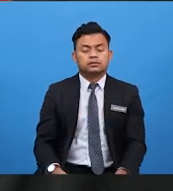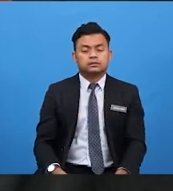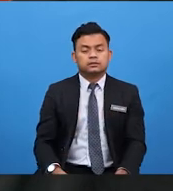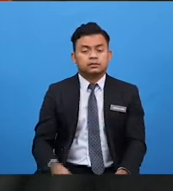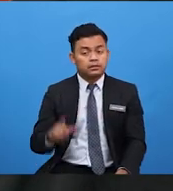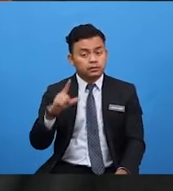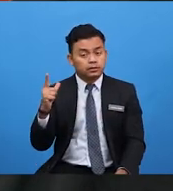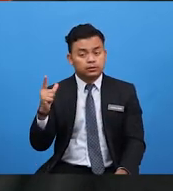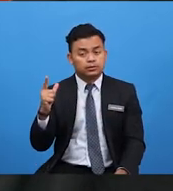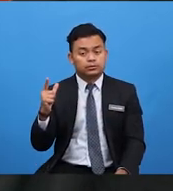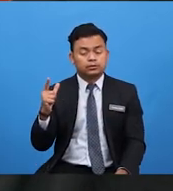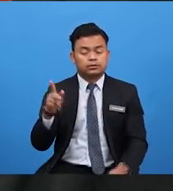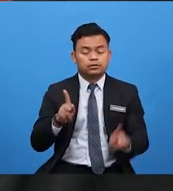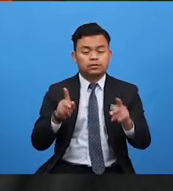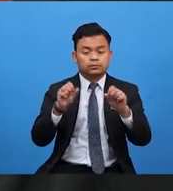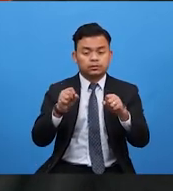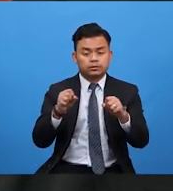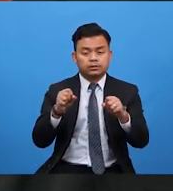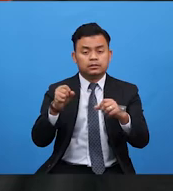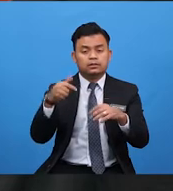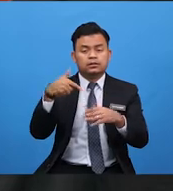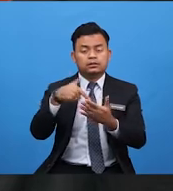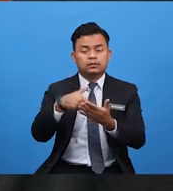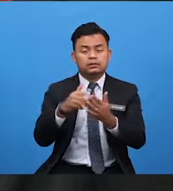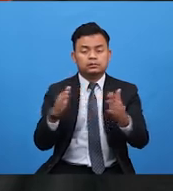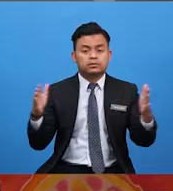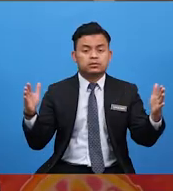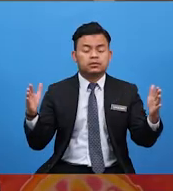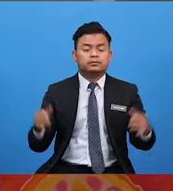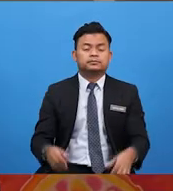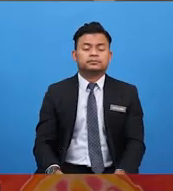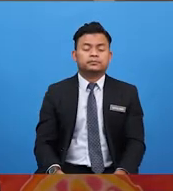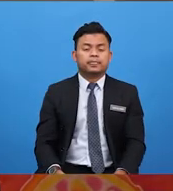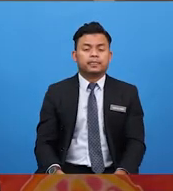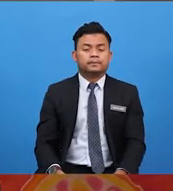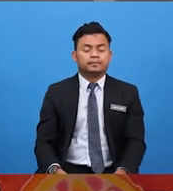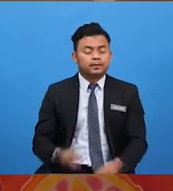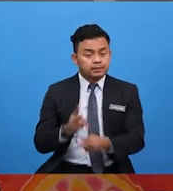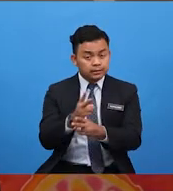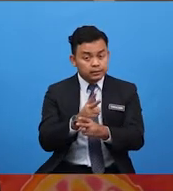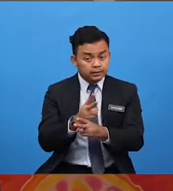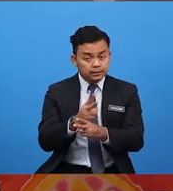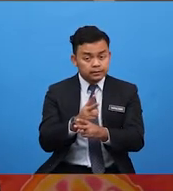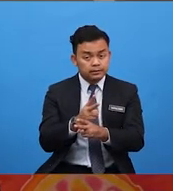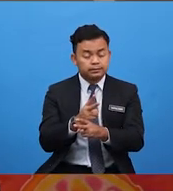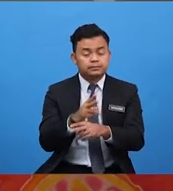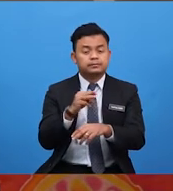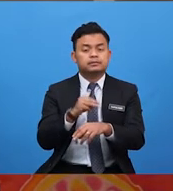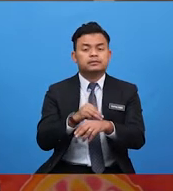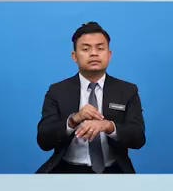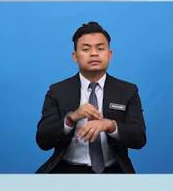industri pembuatan batik lebih cenderung menggunakan peralatan ini. Berhati-hati semasa melakukan proses